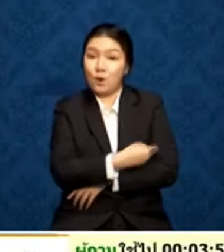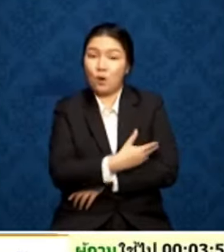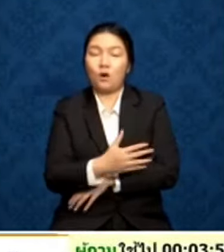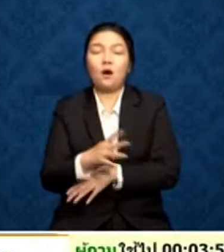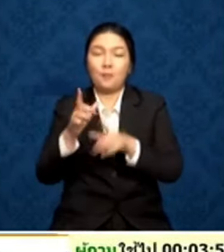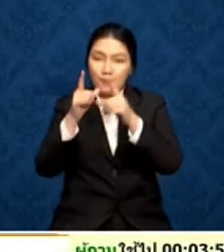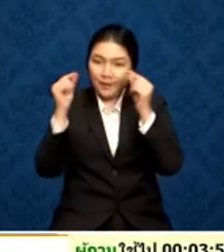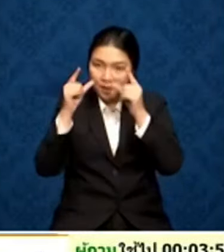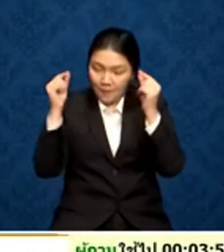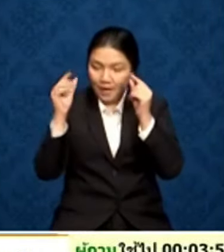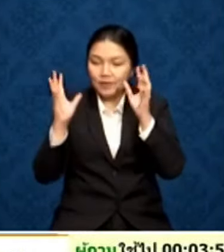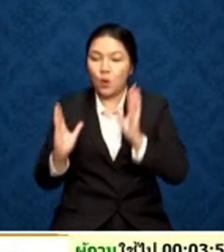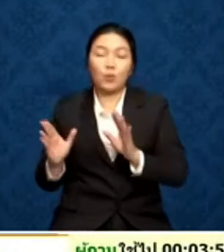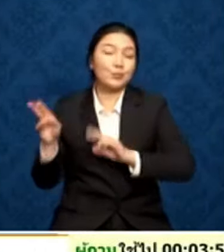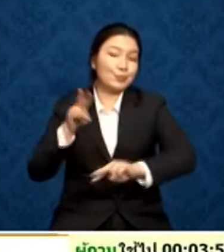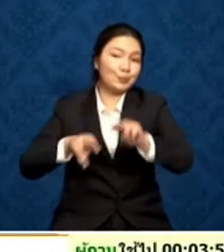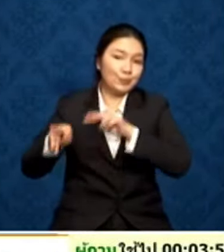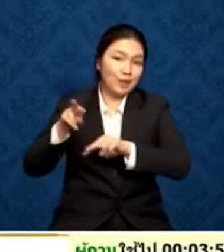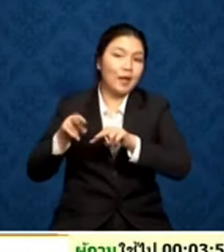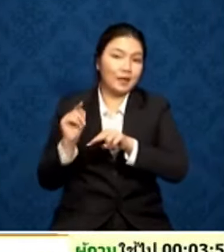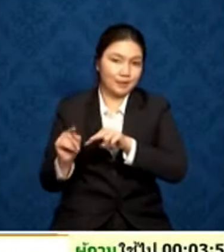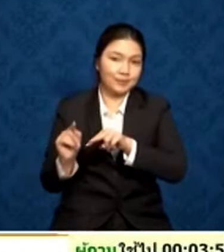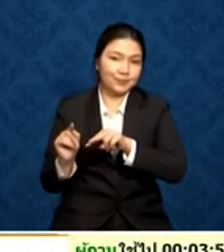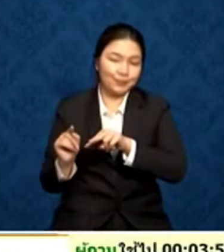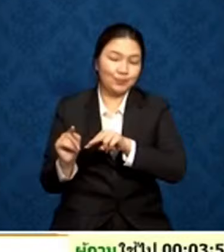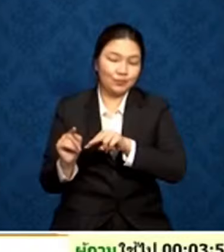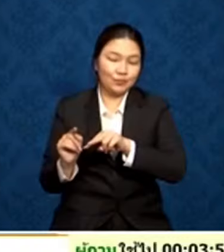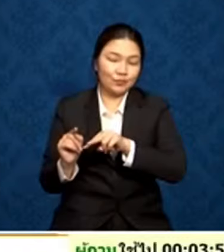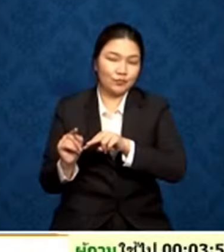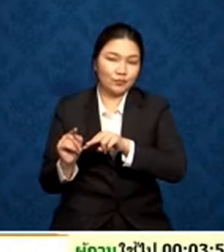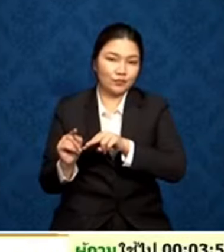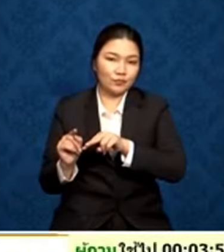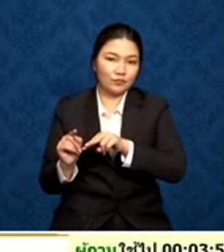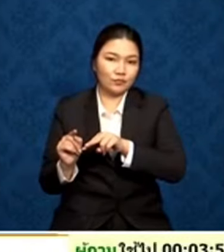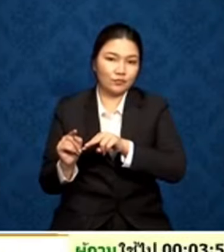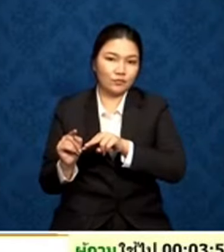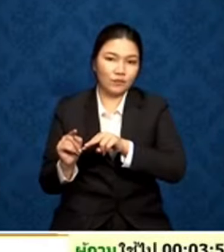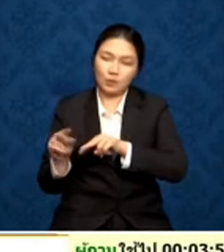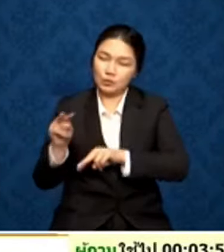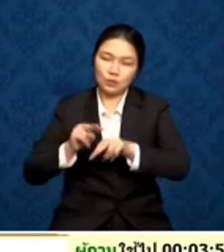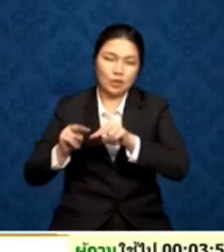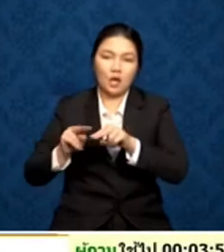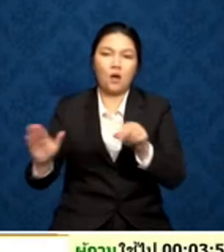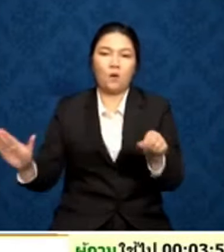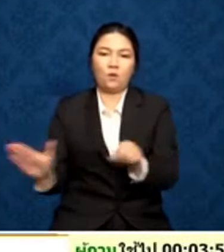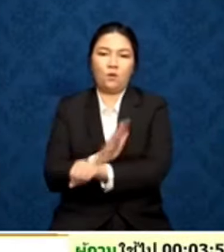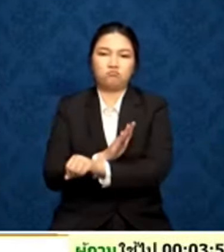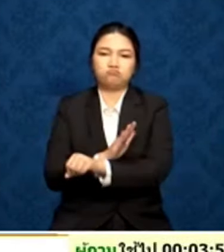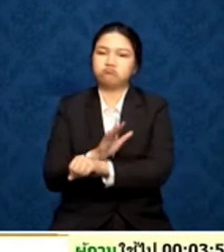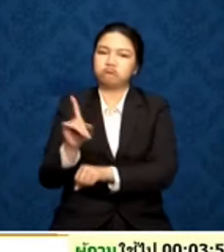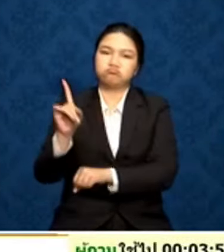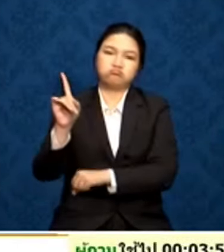ลในส่วนตรงนี้ที่เกี่ยวกับเรื่องของจิตเวชอย่างเดียวเนี่ยไม่สามารถรักษาได้ครอบคลุ